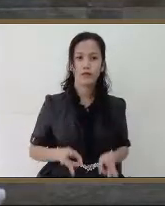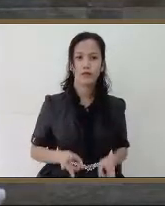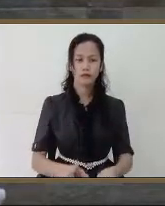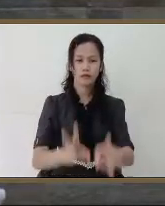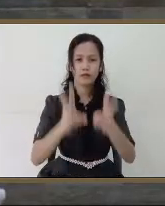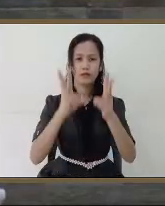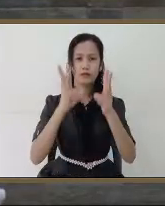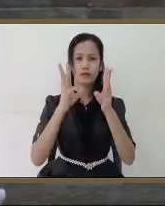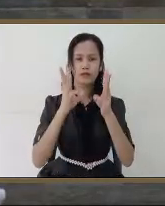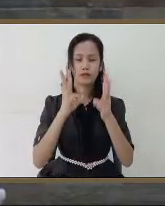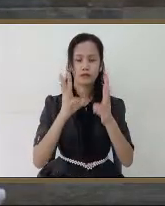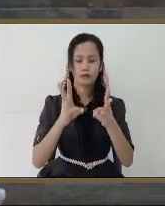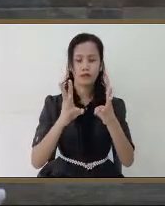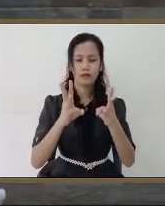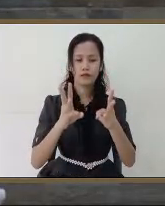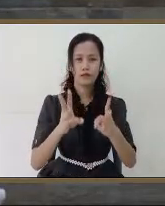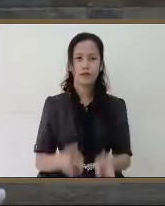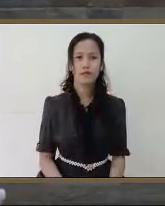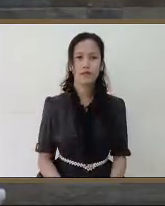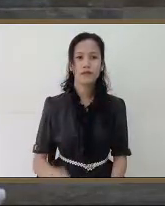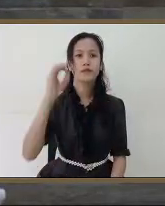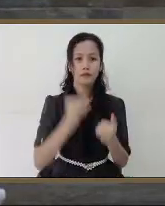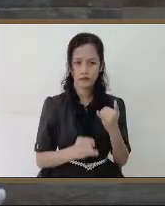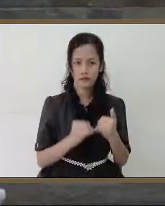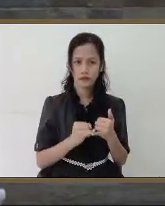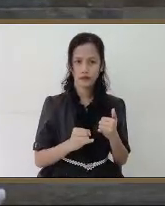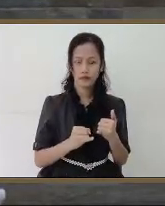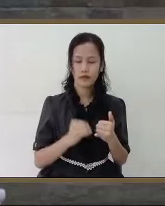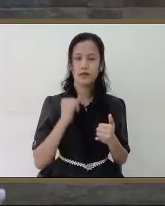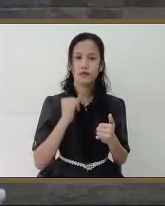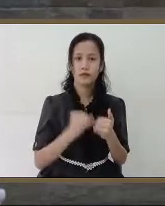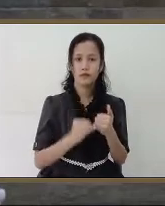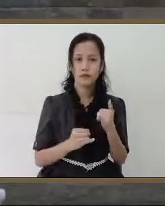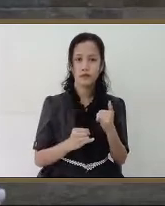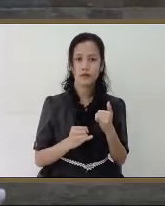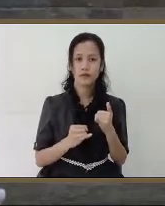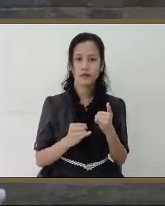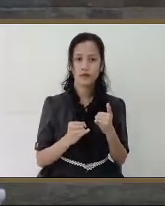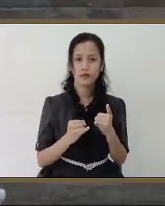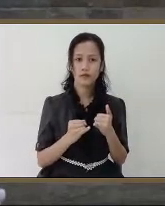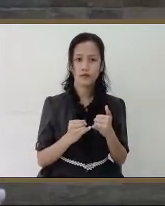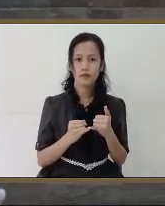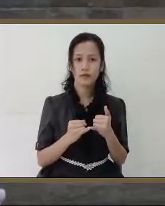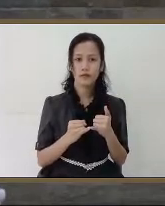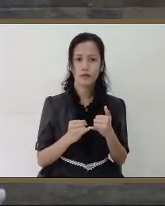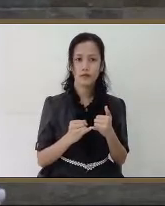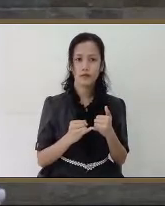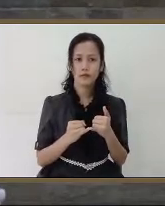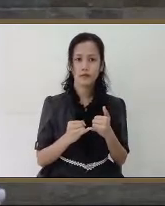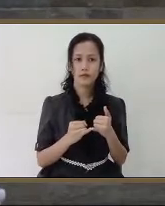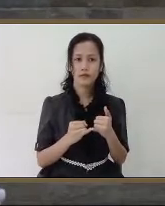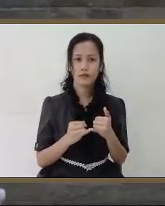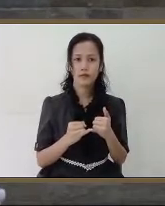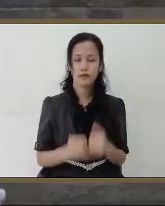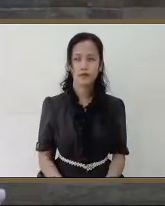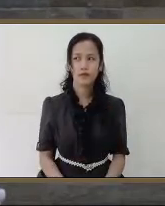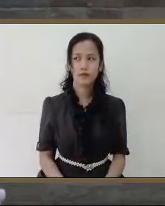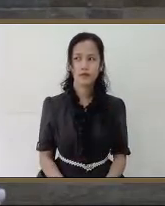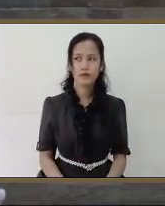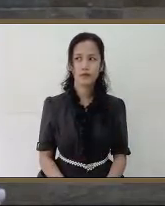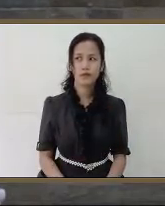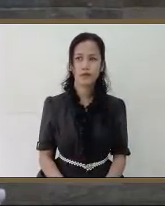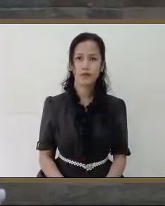way. And then the last is the note. Makikita po natin dito yung the notes